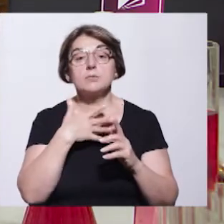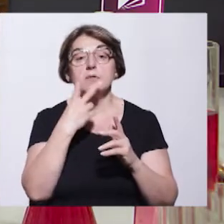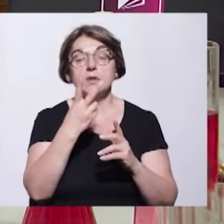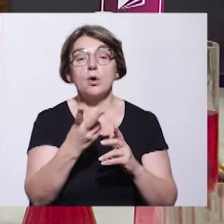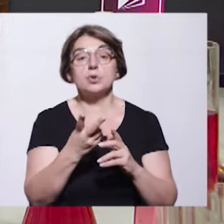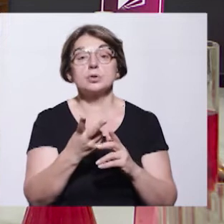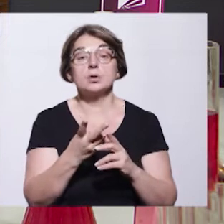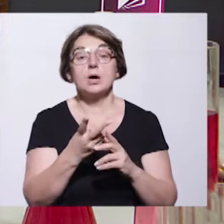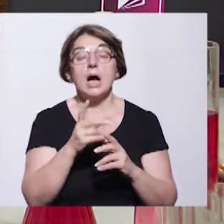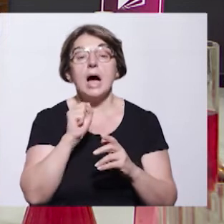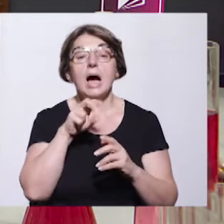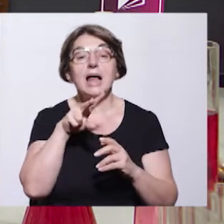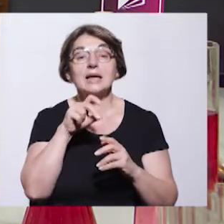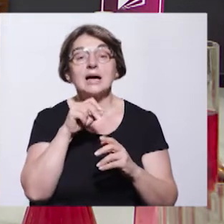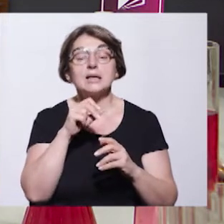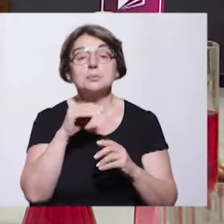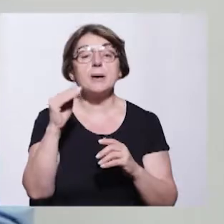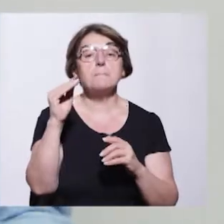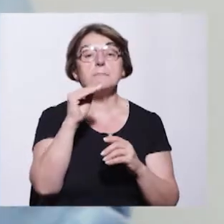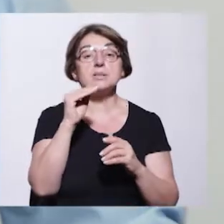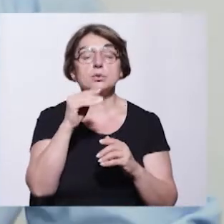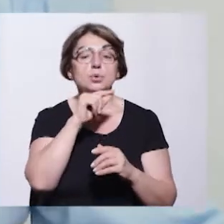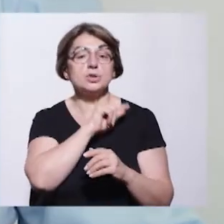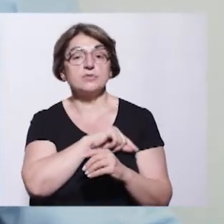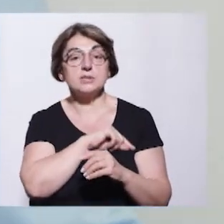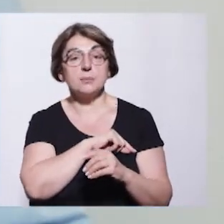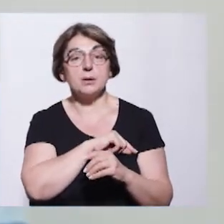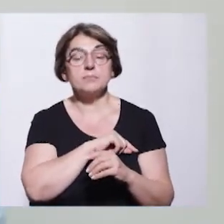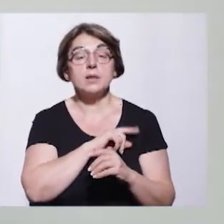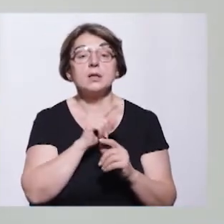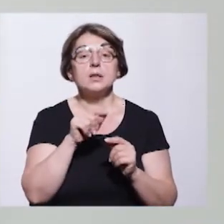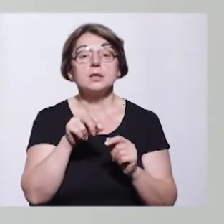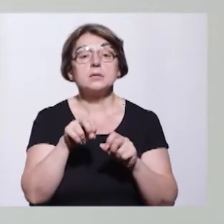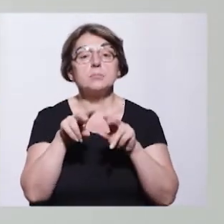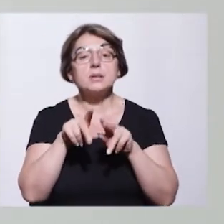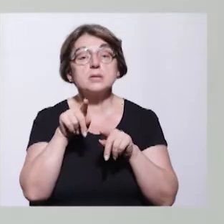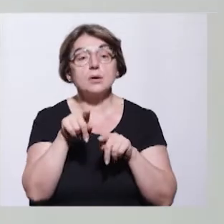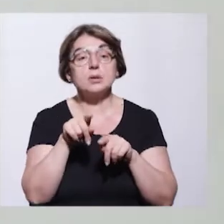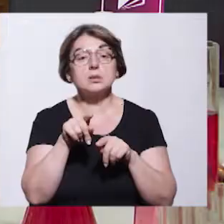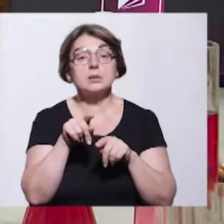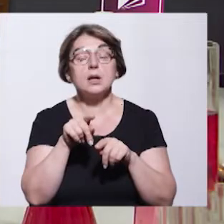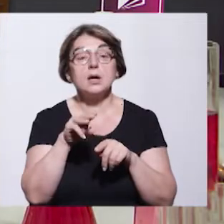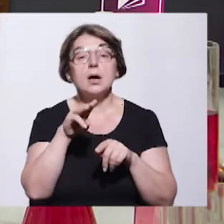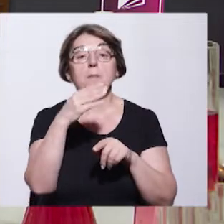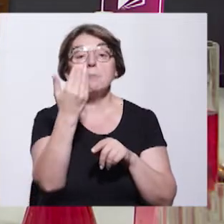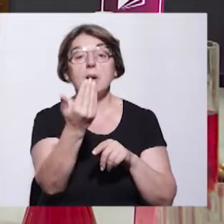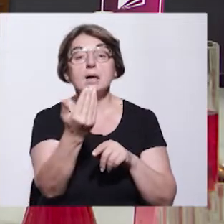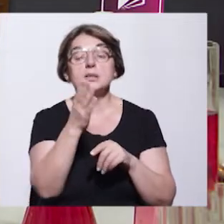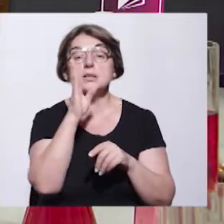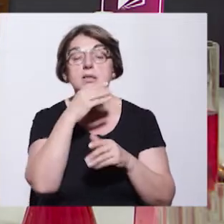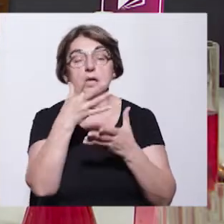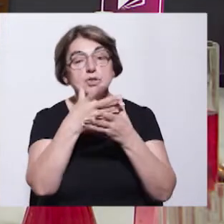ახლა განვიხილოთ ალკანების ფიზიკური თვისებები. კერძოდ, განვიხილოთ მათი